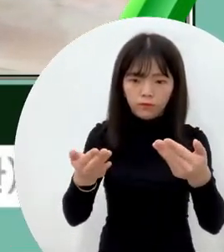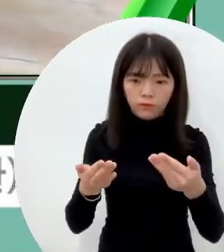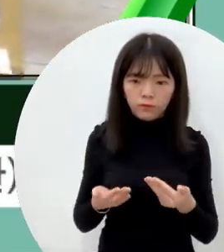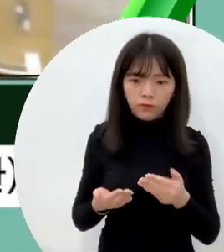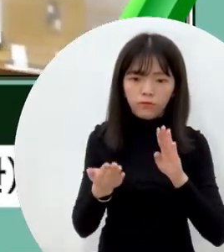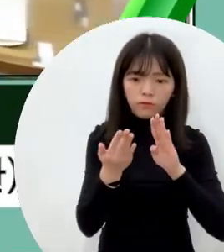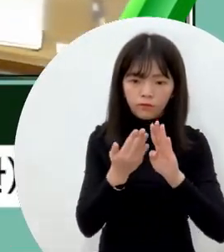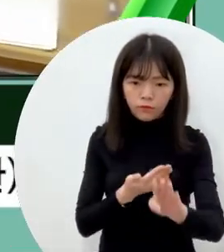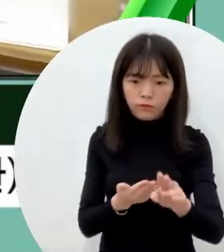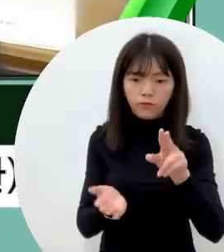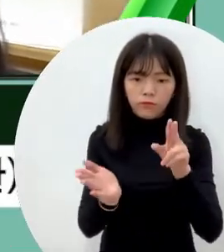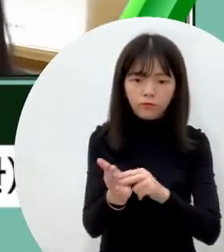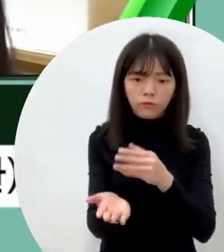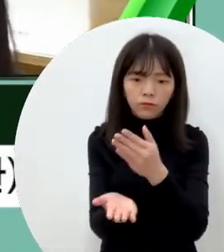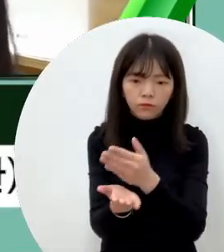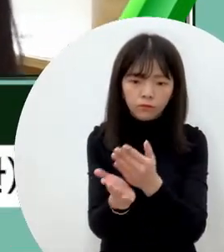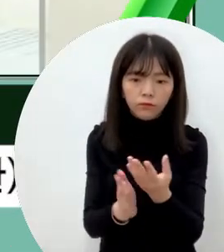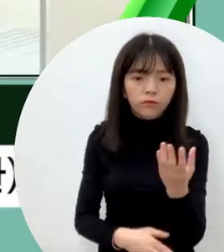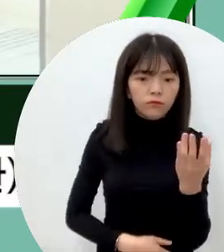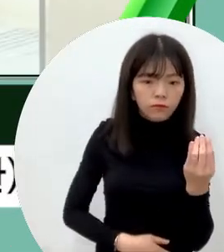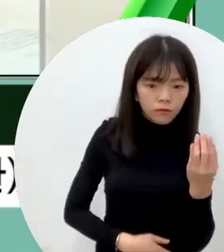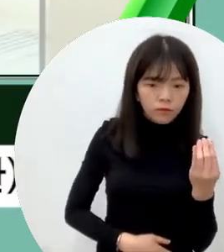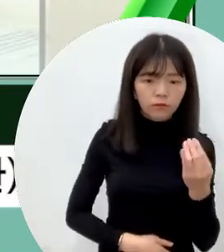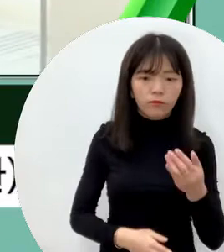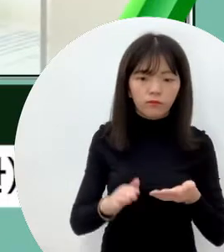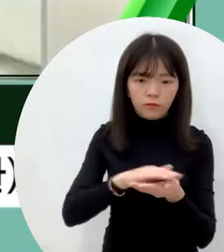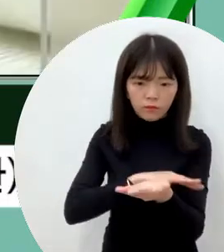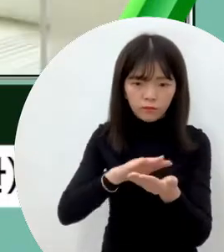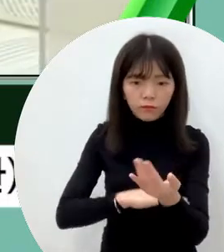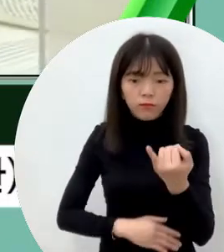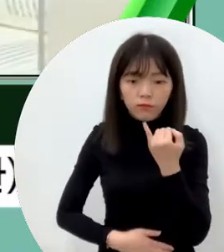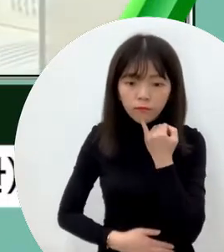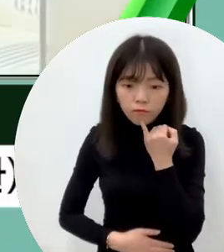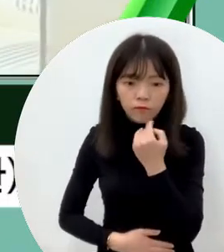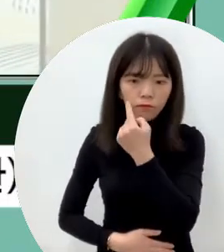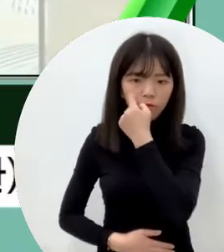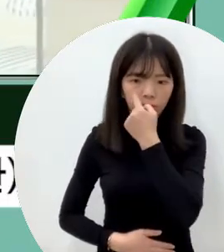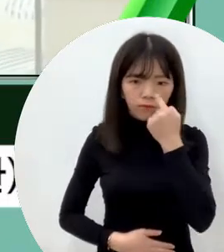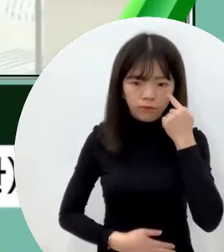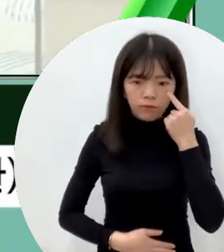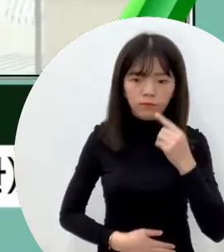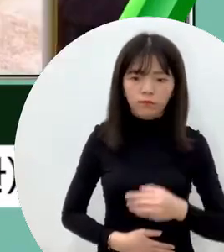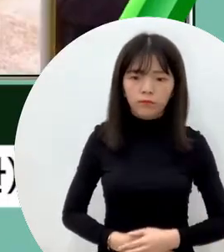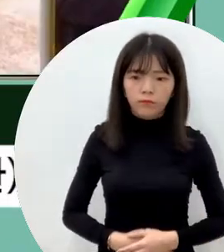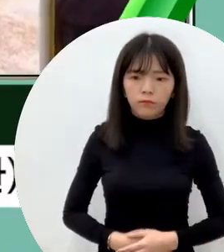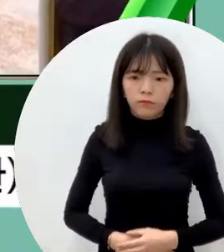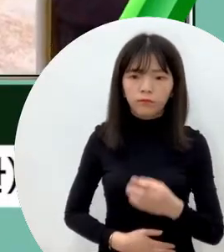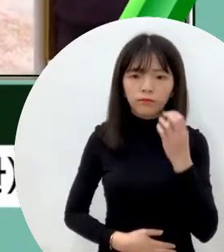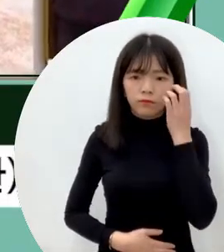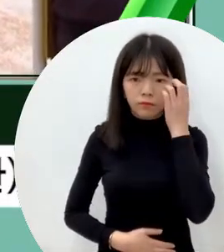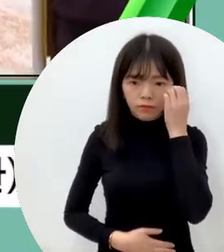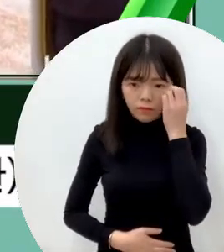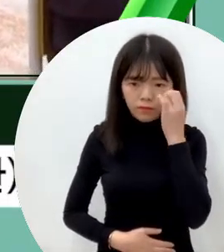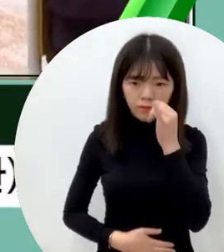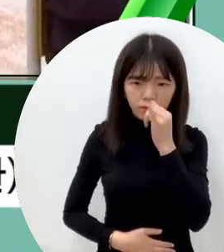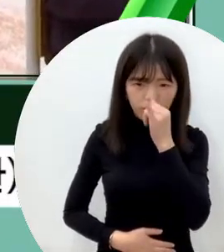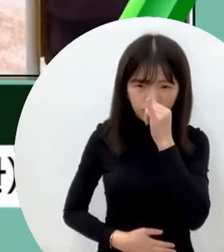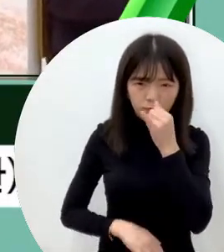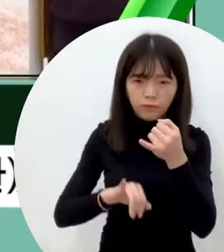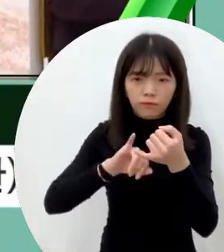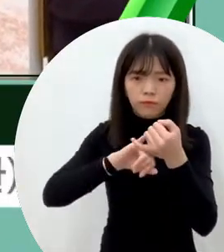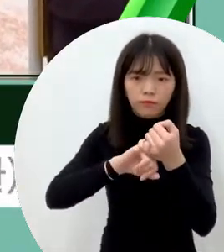문제지를 받은 후에는 문제지의 유형과 문형, 면수와 인쇄 상태 등을 확인하고 이상이 있을